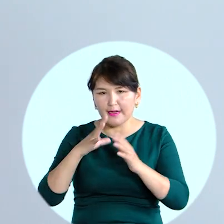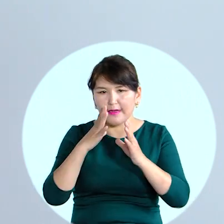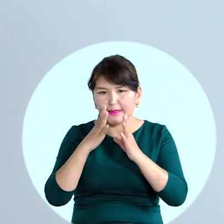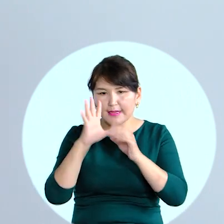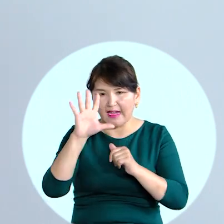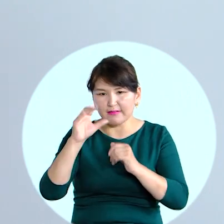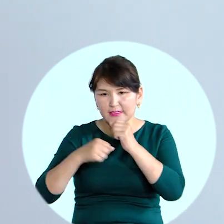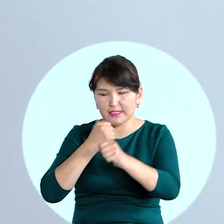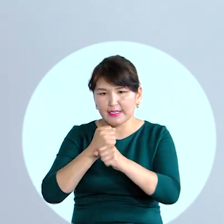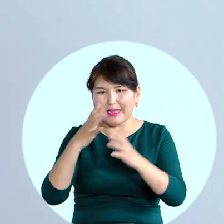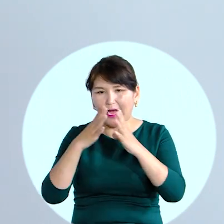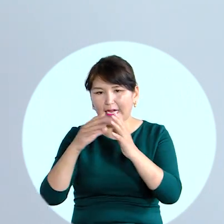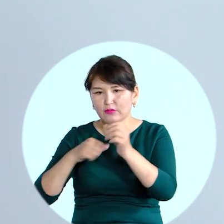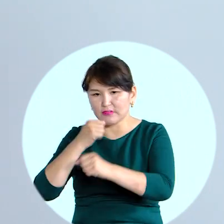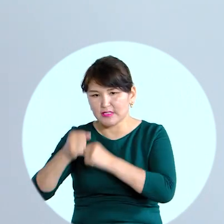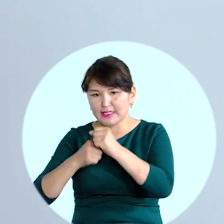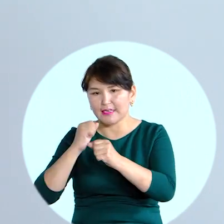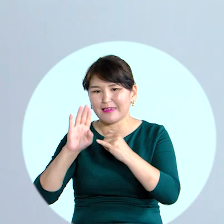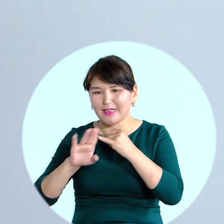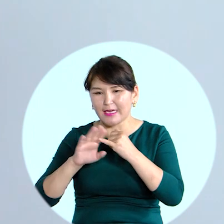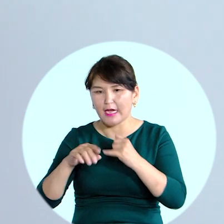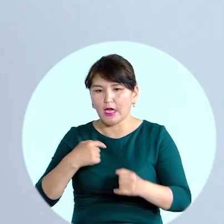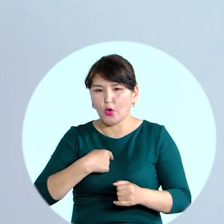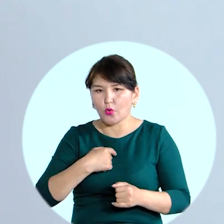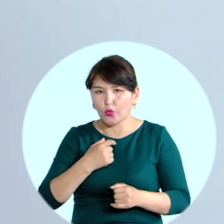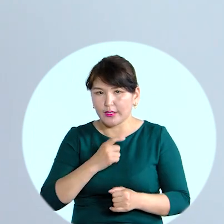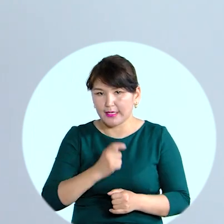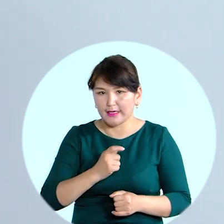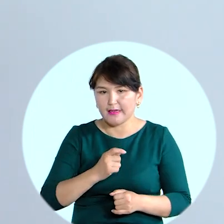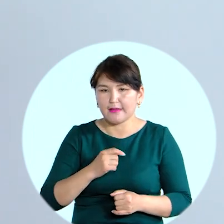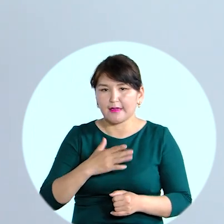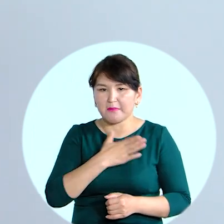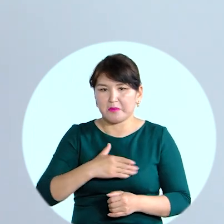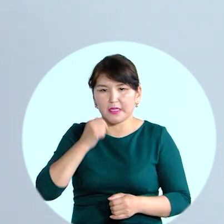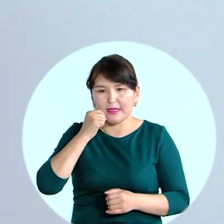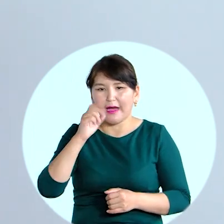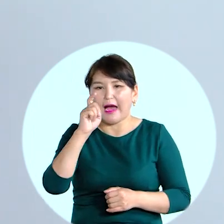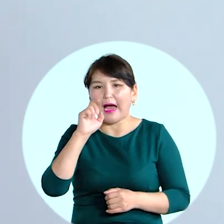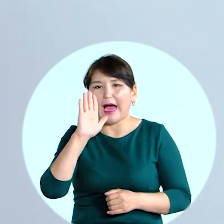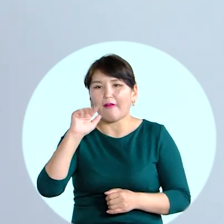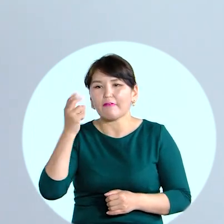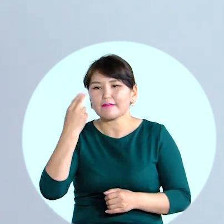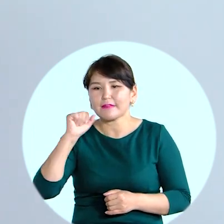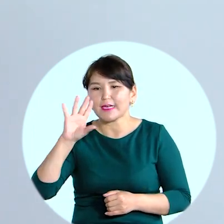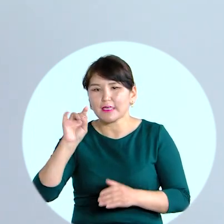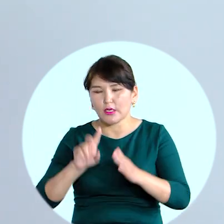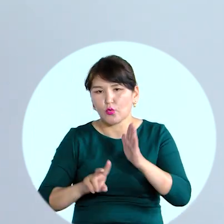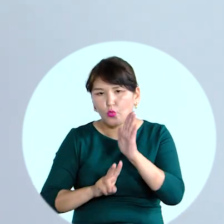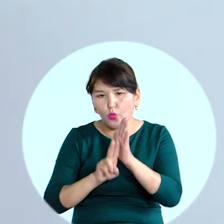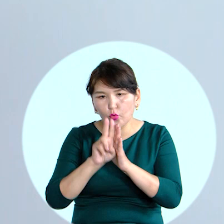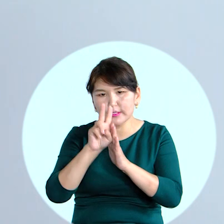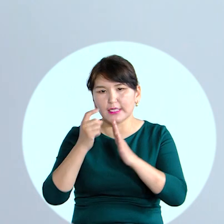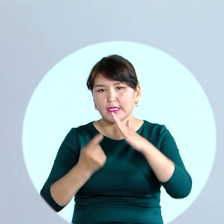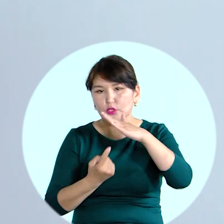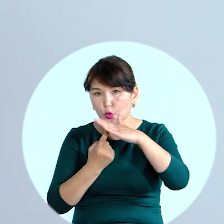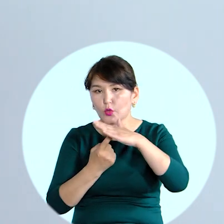Хоригдлагдаж 5 жил, 10 жил, 20 жилийн дараагаар энэ нь ямар нэгэн хэлбрээр хүний организмд хавдар, бус янз бүрийн өвчин үүсгэх